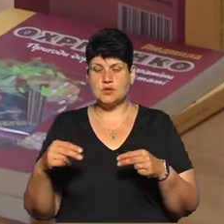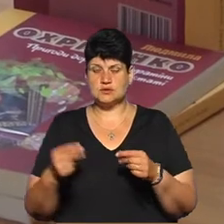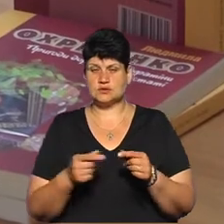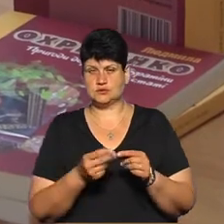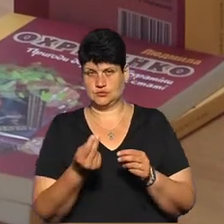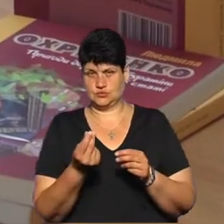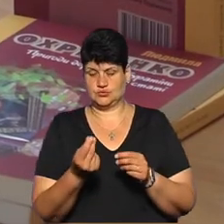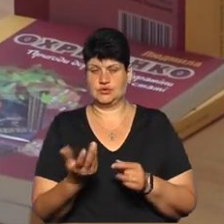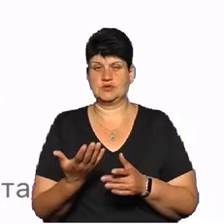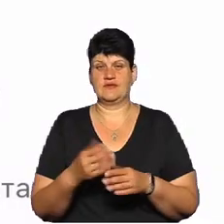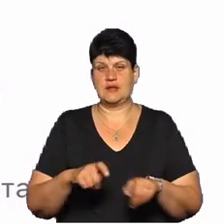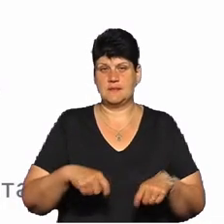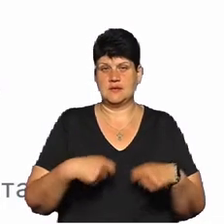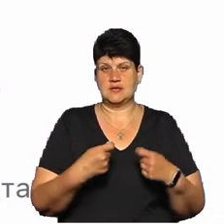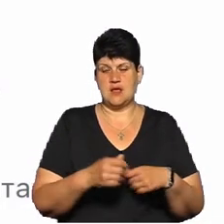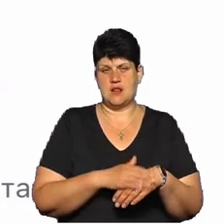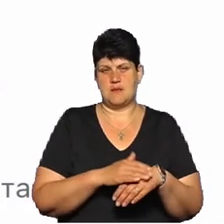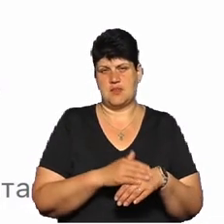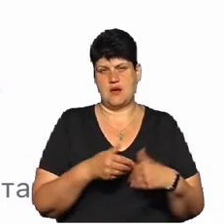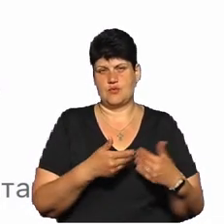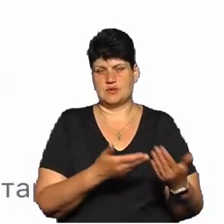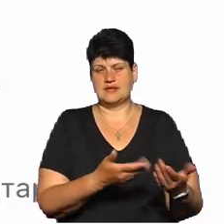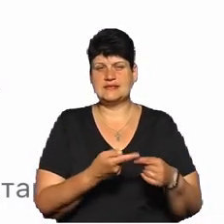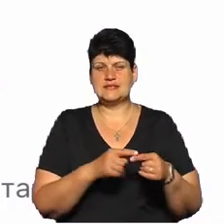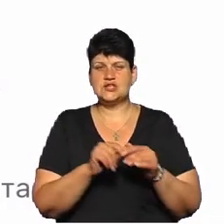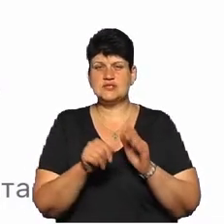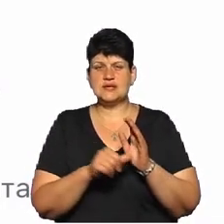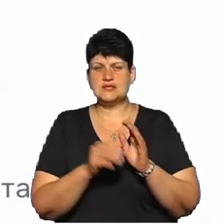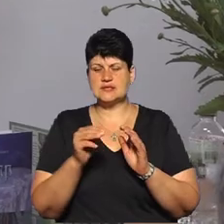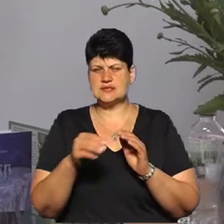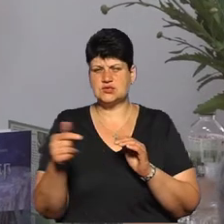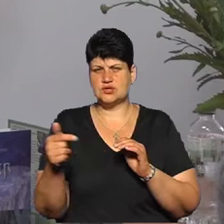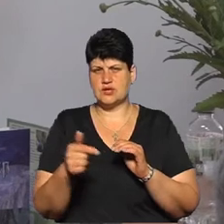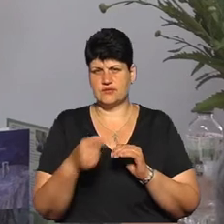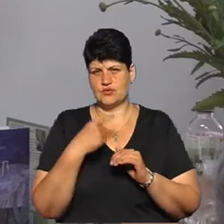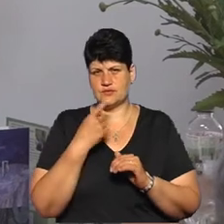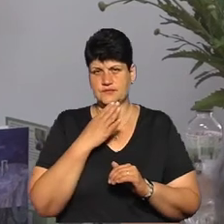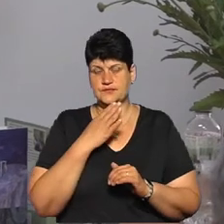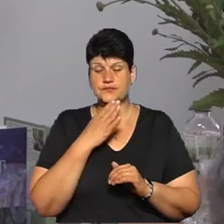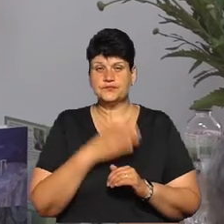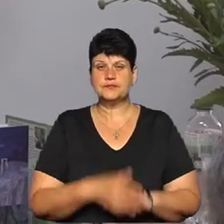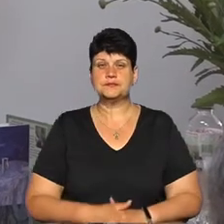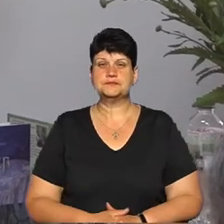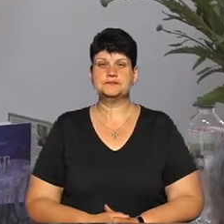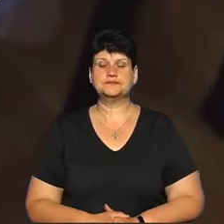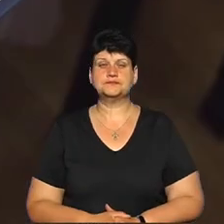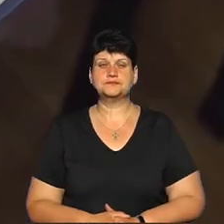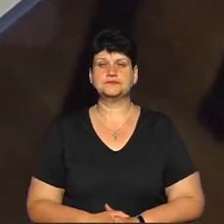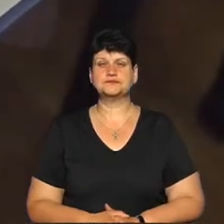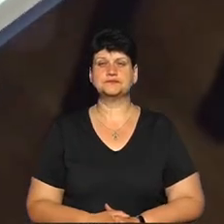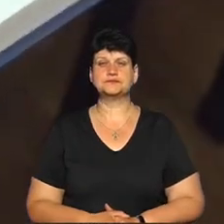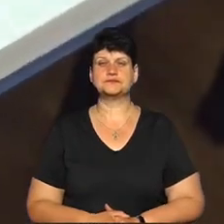Людмила Охріменко передала на благодійність. Це майже 16 тисяч гривень, каже письменниця. Мирослава Західна, Андрій Бодак. Новини на